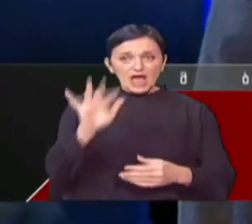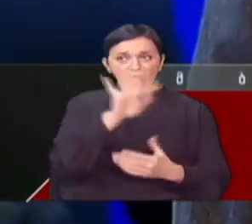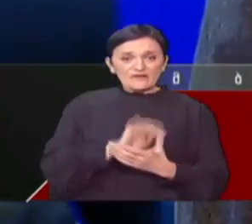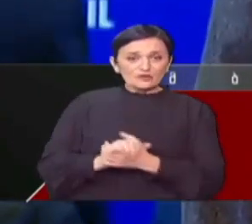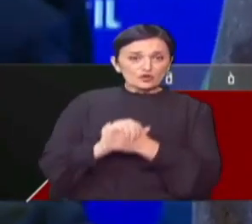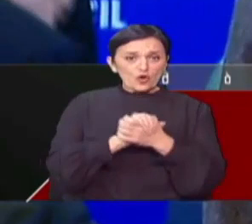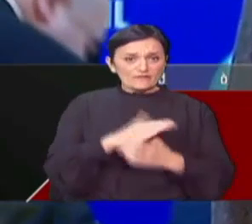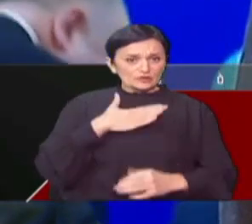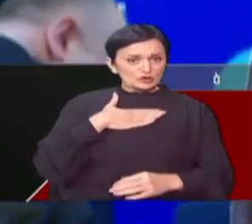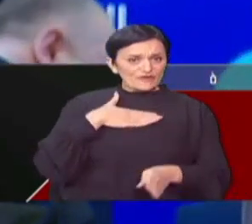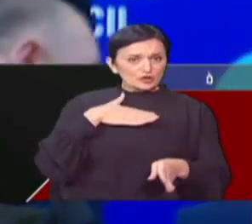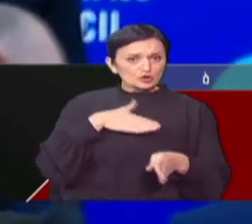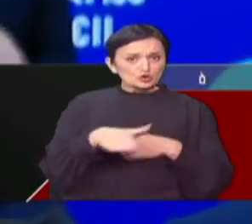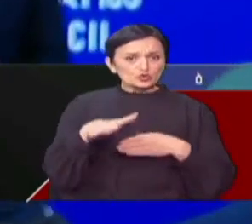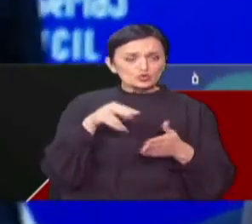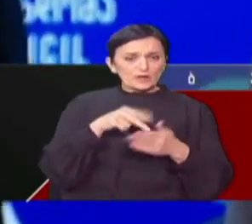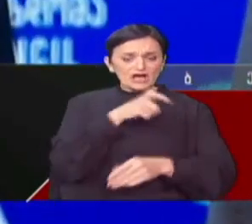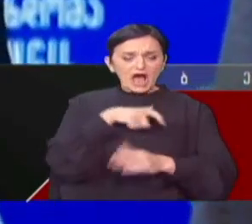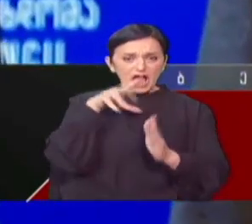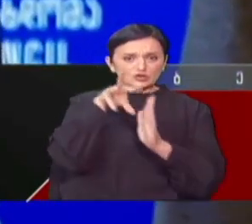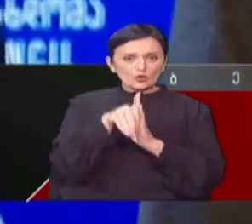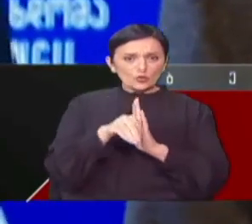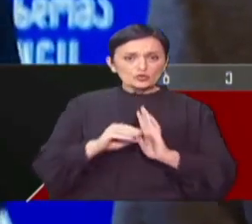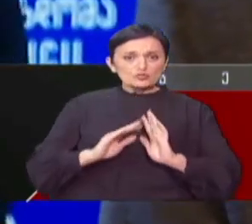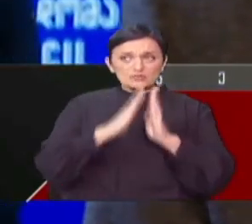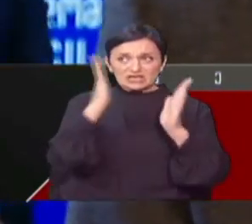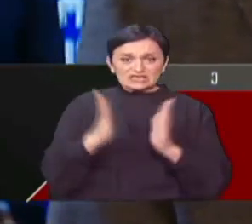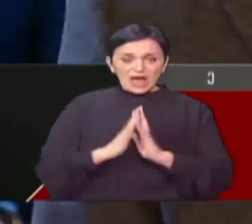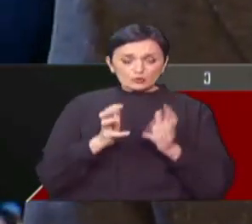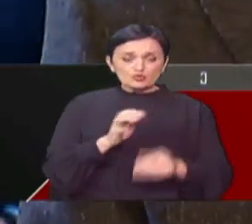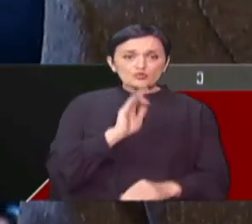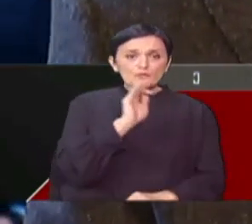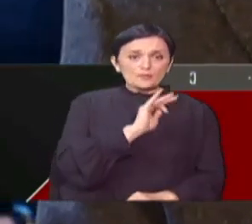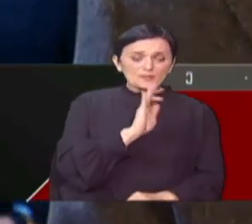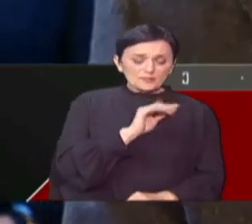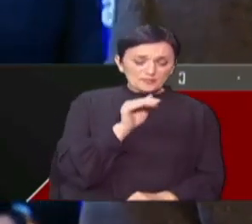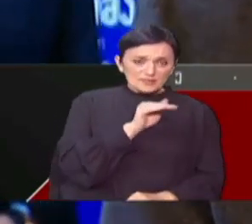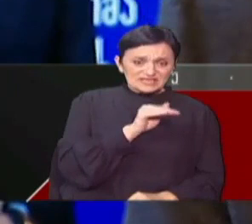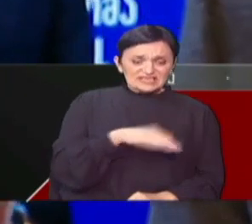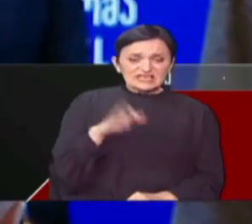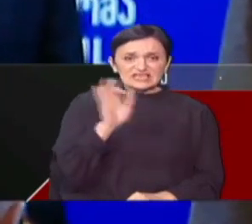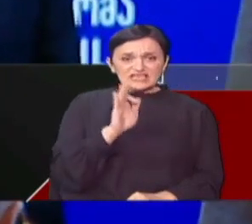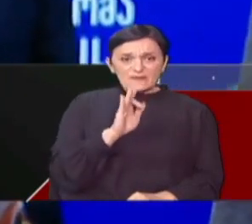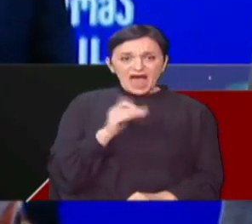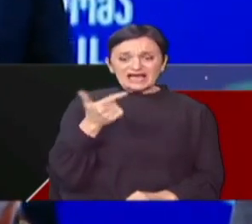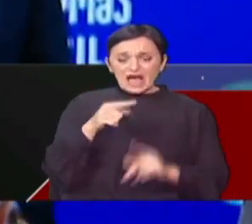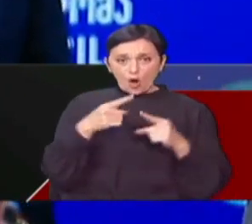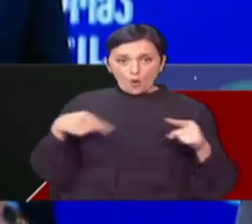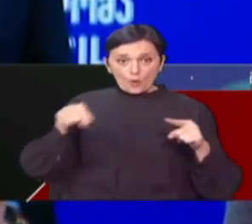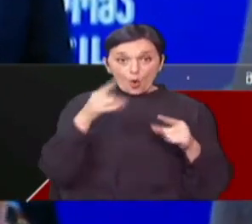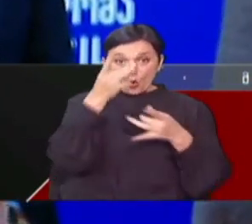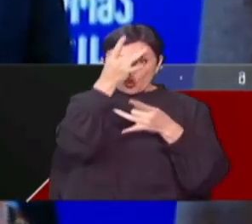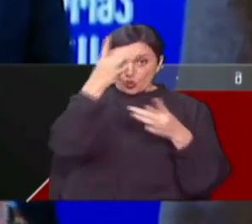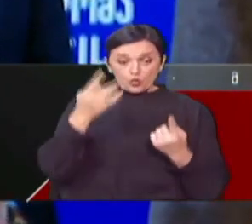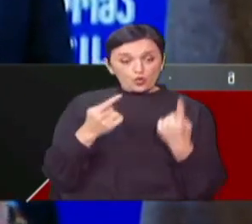ევროკავშირში, ჩვენი სრულფასოვანი გაწევრიანებისა, მთელ მსოფლიოში ფიზიკა, ქიმია და გეომეტრია მოგეხსენებათ ერთი და იგივე არის კულტურა, მხოლოდ